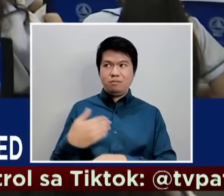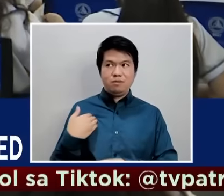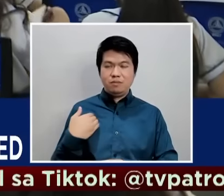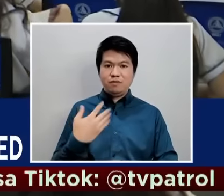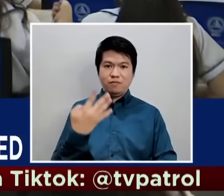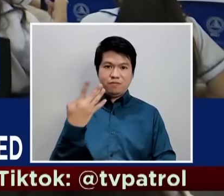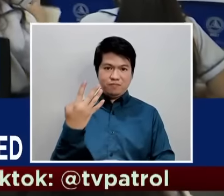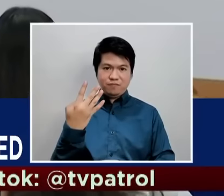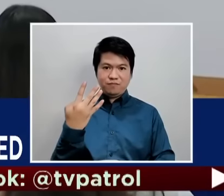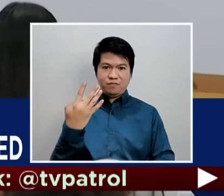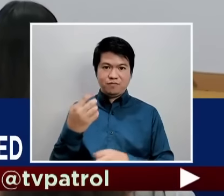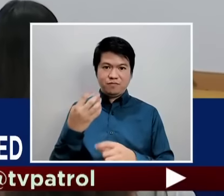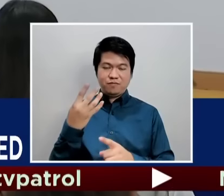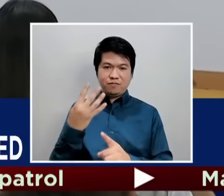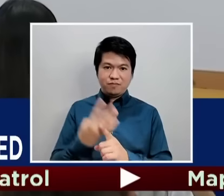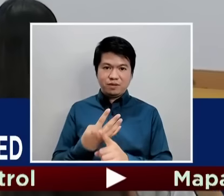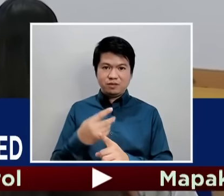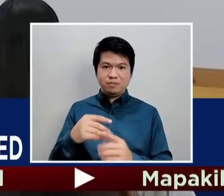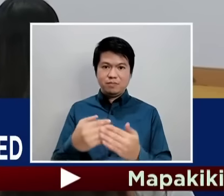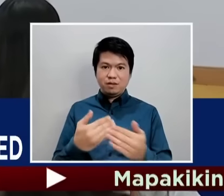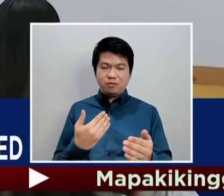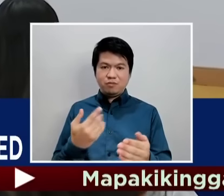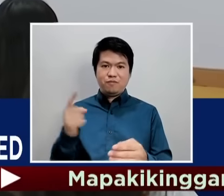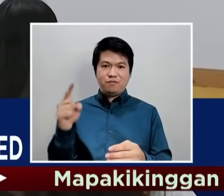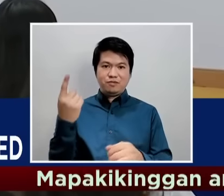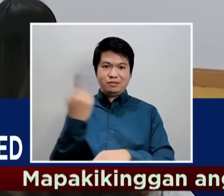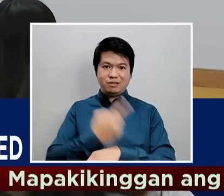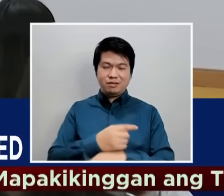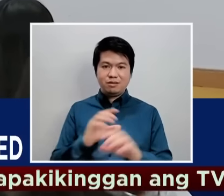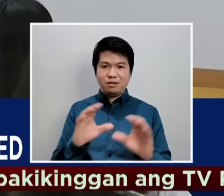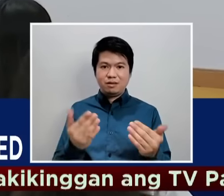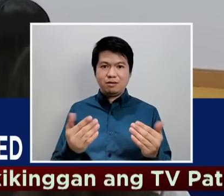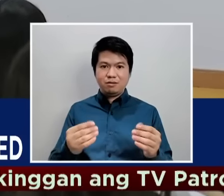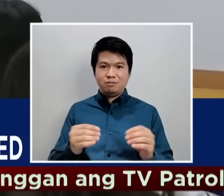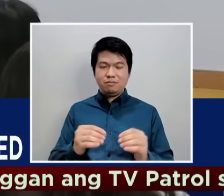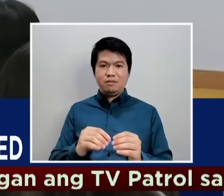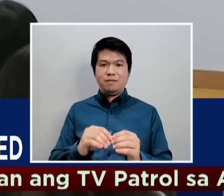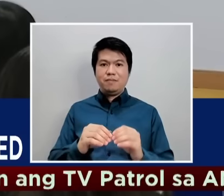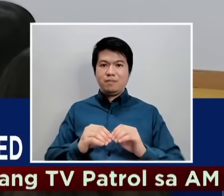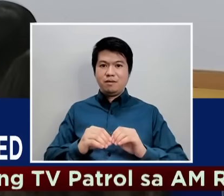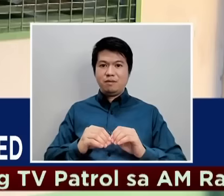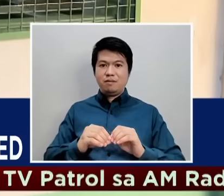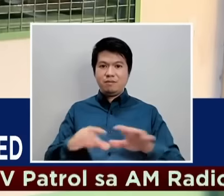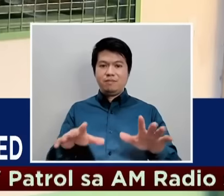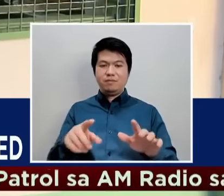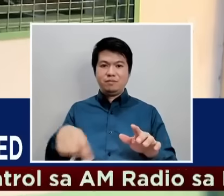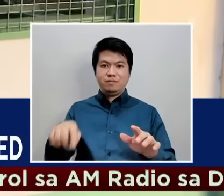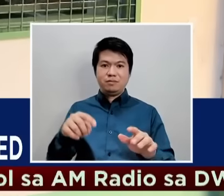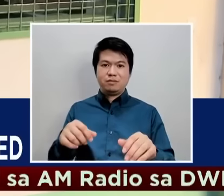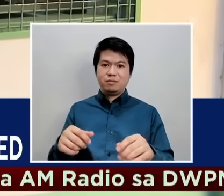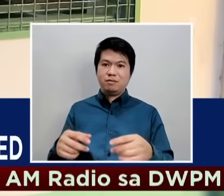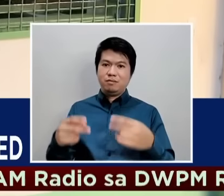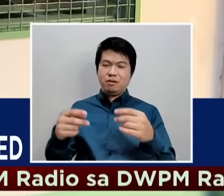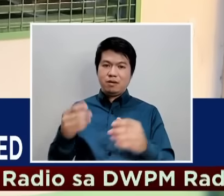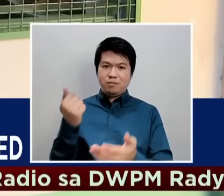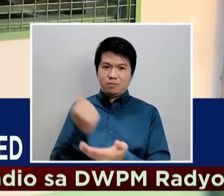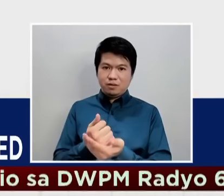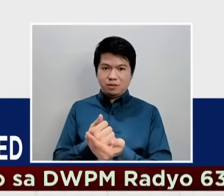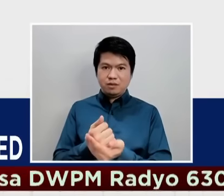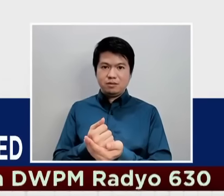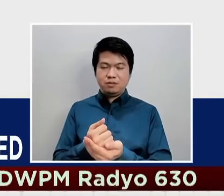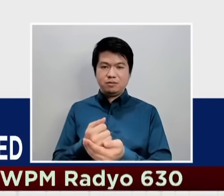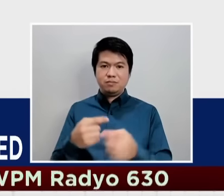ng pasukan. Magkakabisa ito 15 araw matapos maaprubahan at malathala sa website ng DepEd.